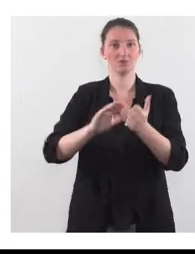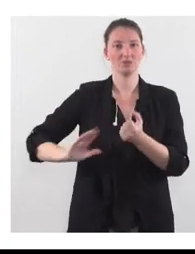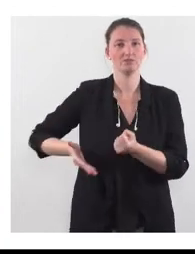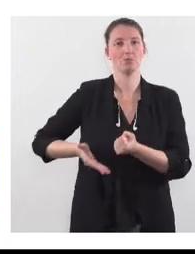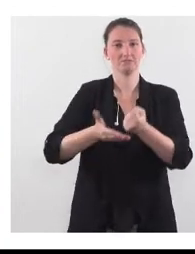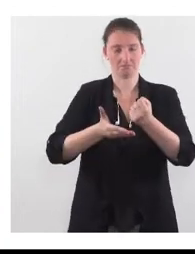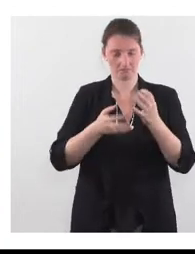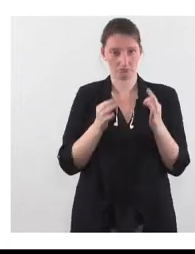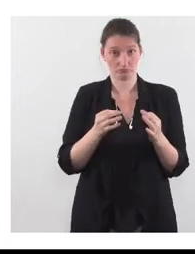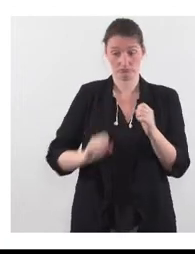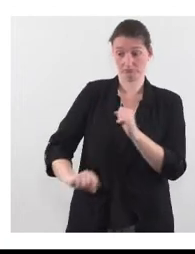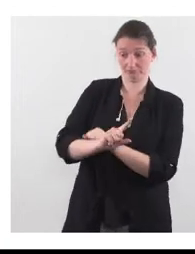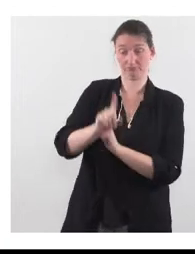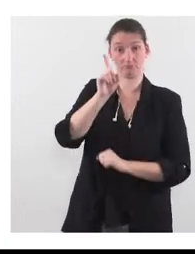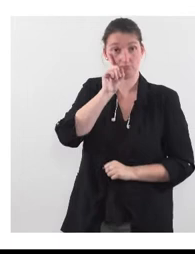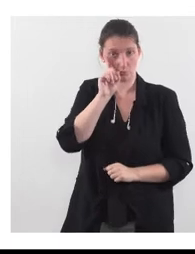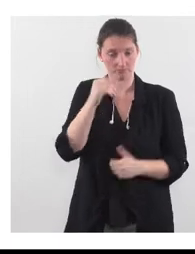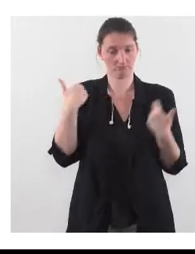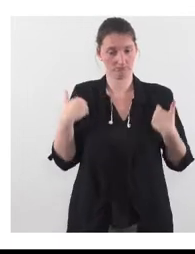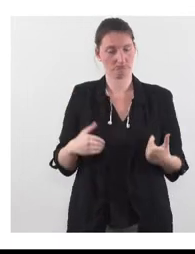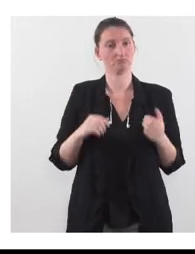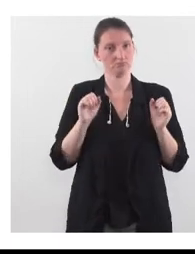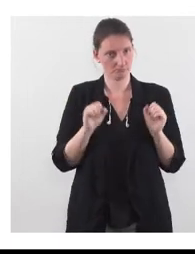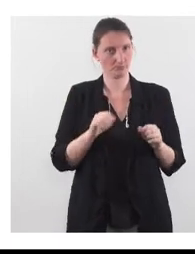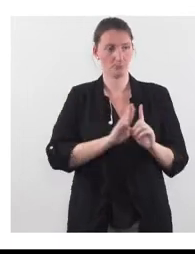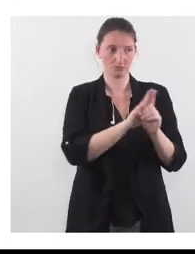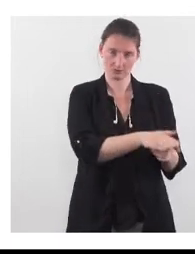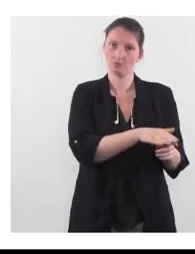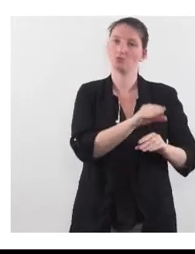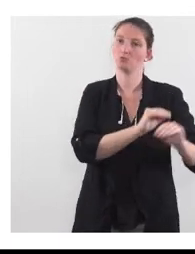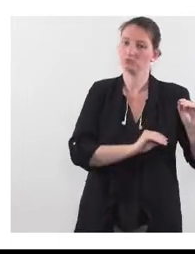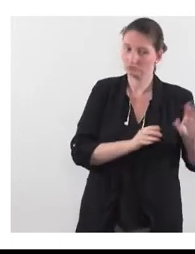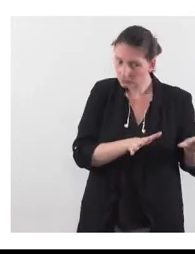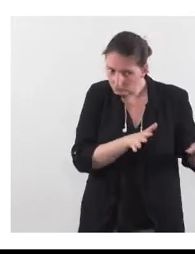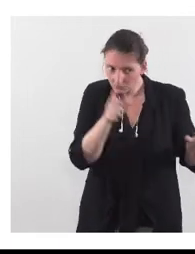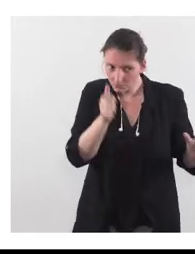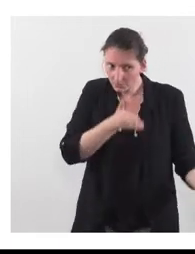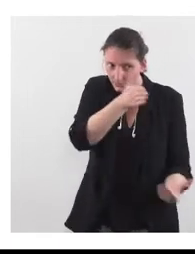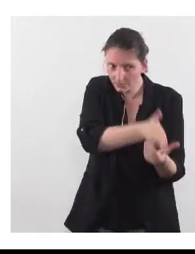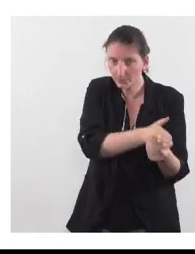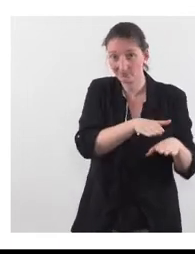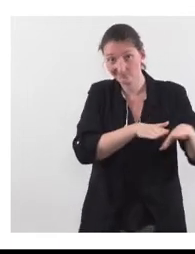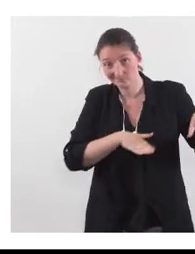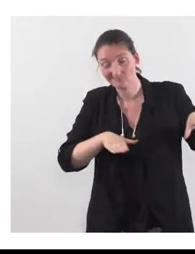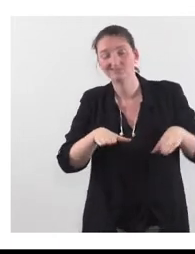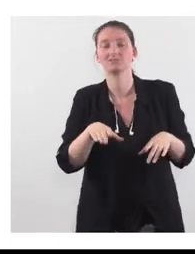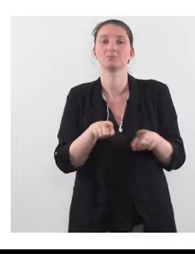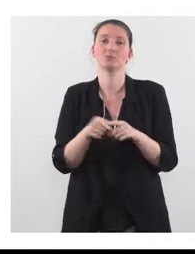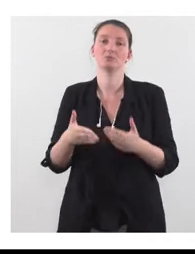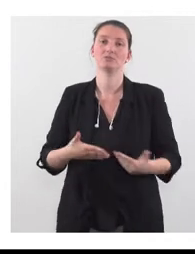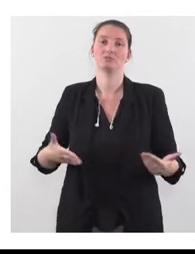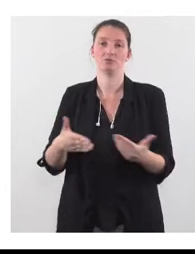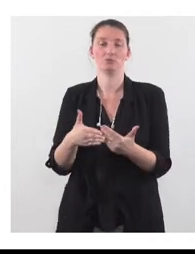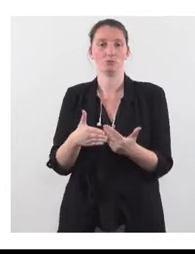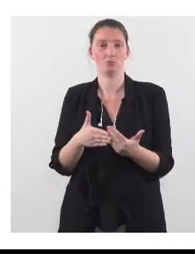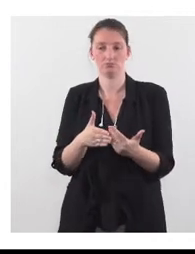c'est que nous sommes à la fois compétents pour traiter des discriminations, mais nous sommes également compétents pour traiter des actes de